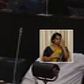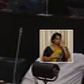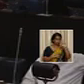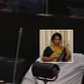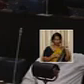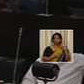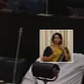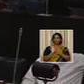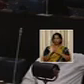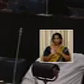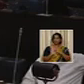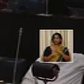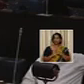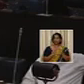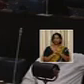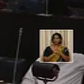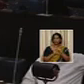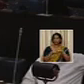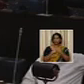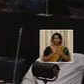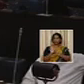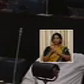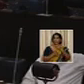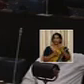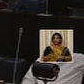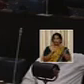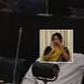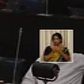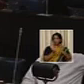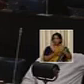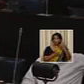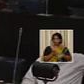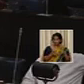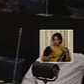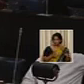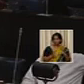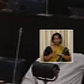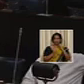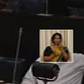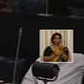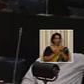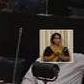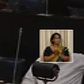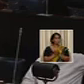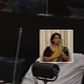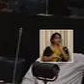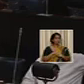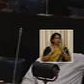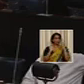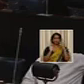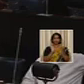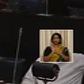සඳහා සිමසත ලංකා පොස්ට්පේඩ් සමාගමේ වාර්ෂික වාර්තාව ඉදිරිපත් කරමින් මේ වාර්තා ජාතික ආර්ථික හා භෞතික සැලසුම් පිළිබඳ